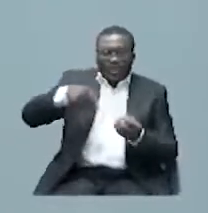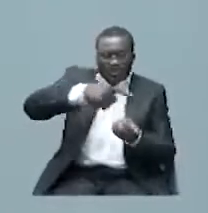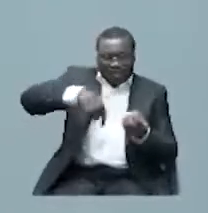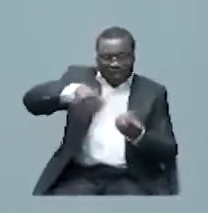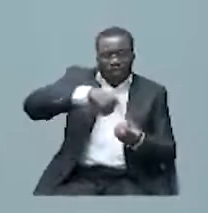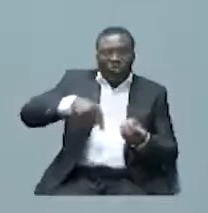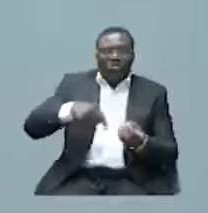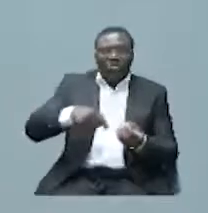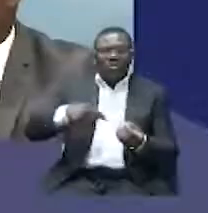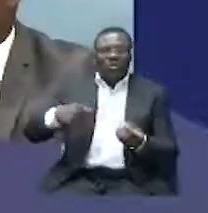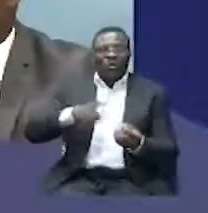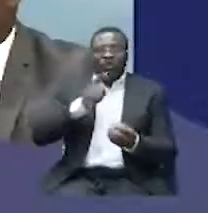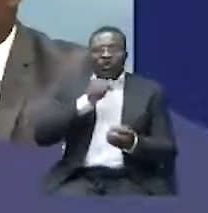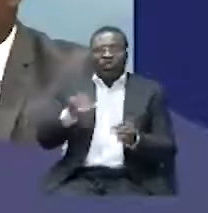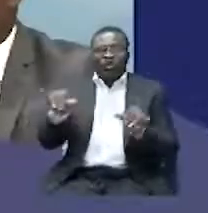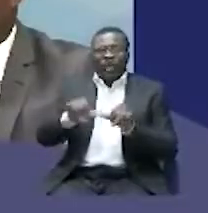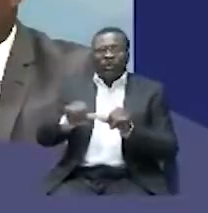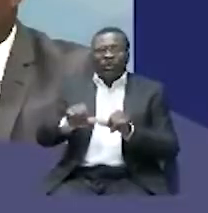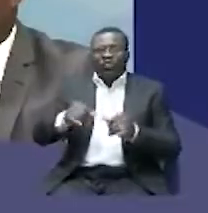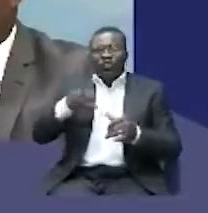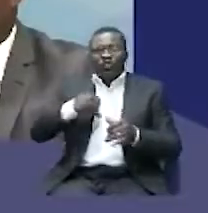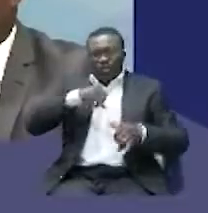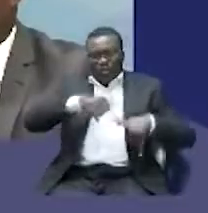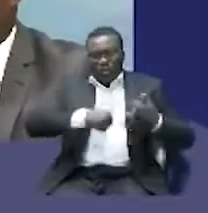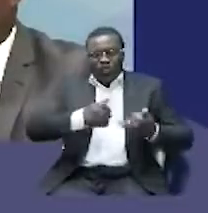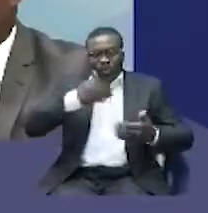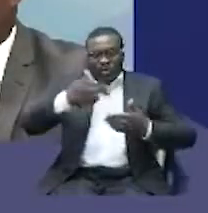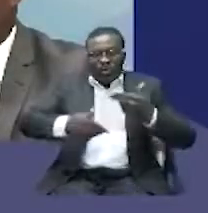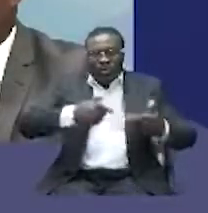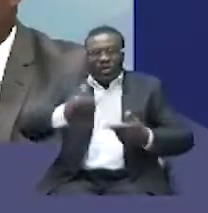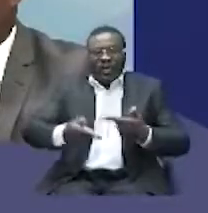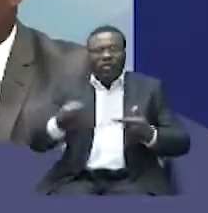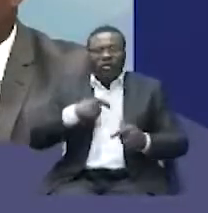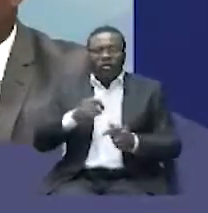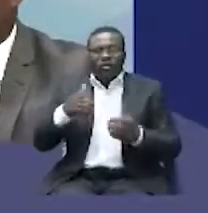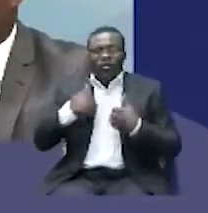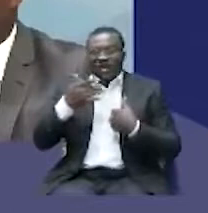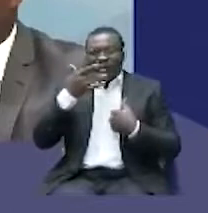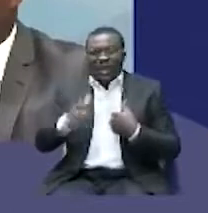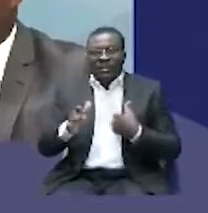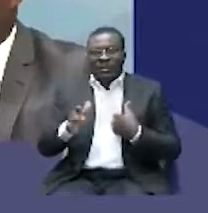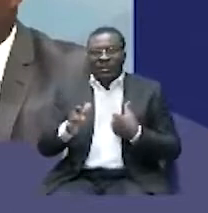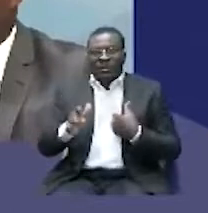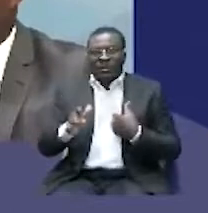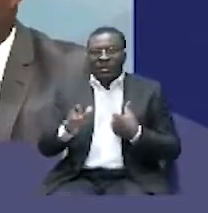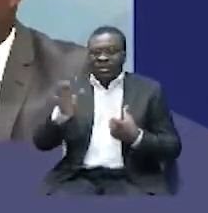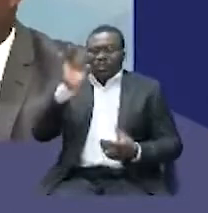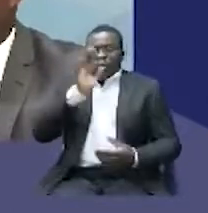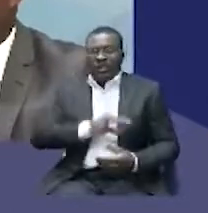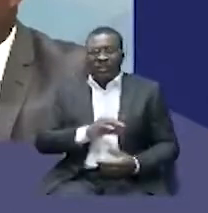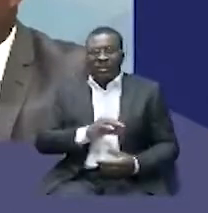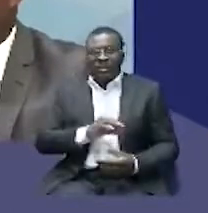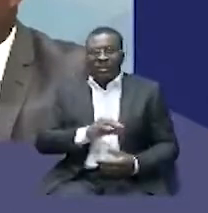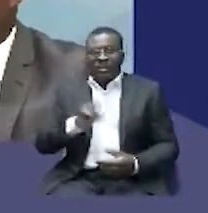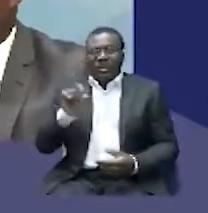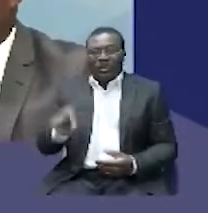nous entoure, nous ne serons même plus en mesure de jouir de nos grâces, de ce dont nous avons la chance de bénéficier